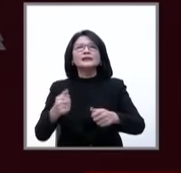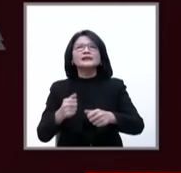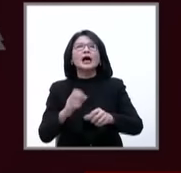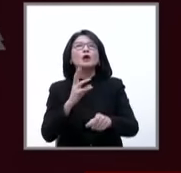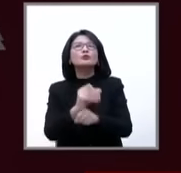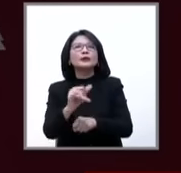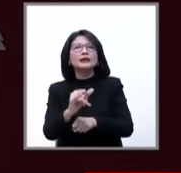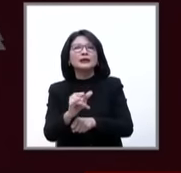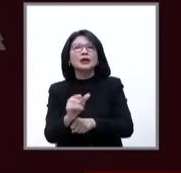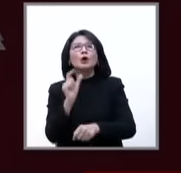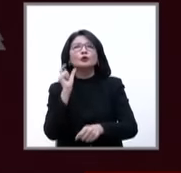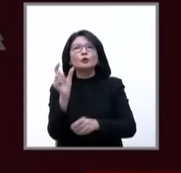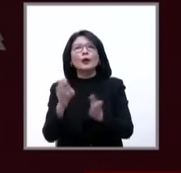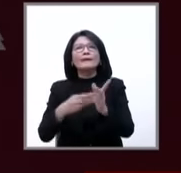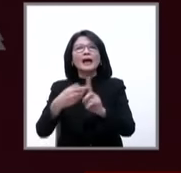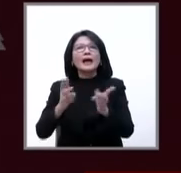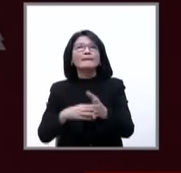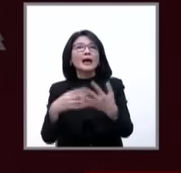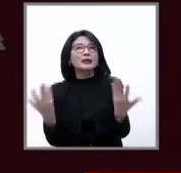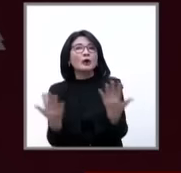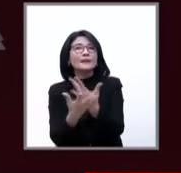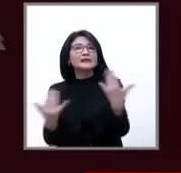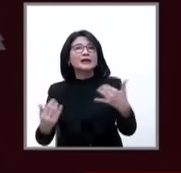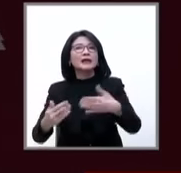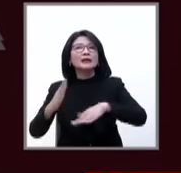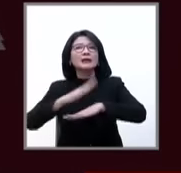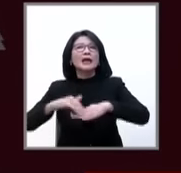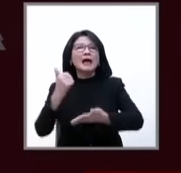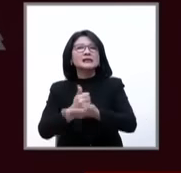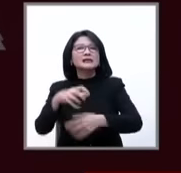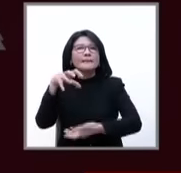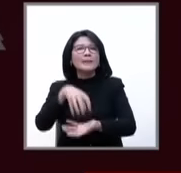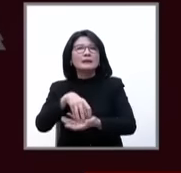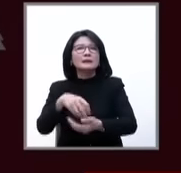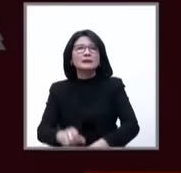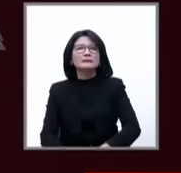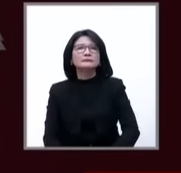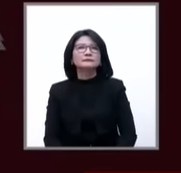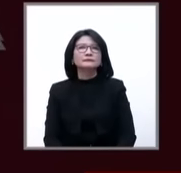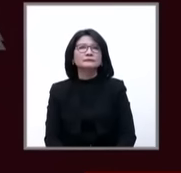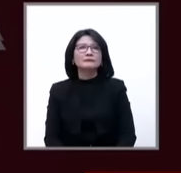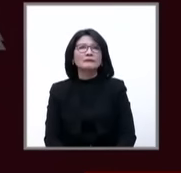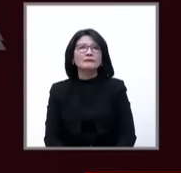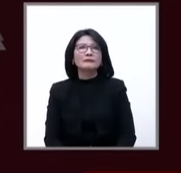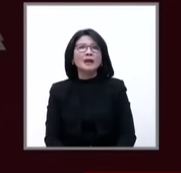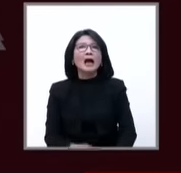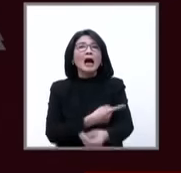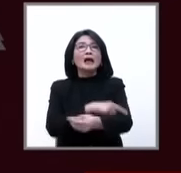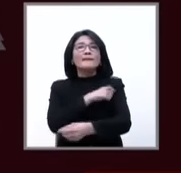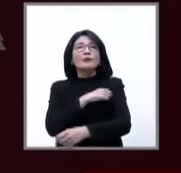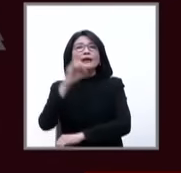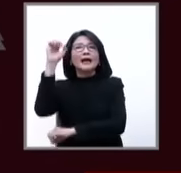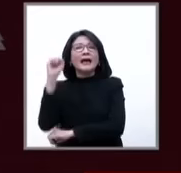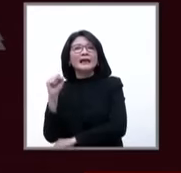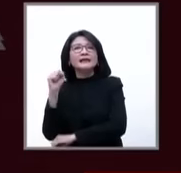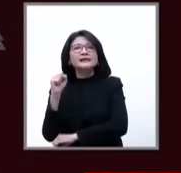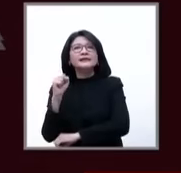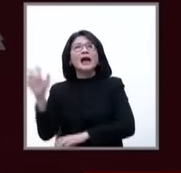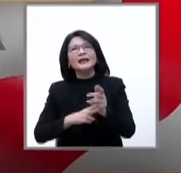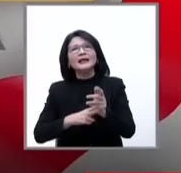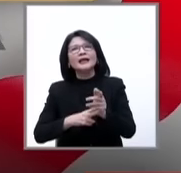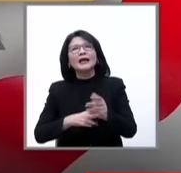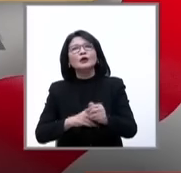juga apakah Gibran ini sudah masuk ke dalam menyerang personal juga? Apa yang seharusnya dilakukan? Apakah ada sanksi kepada Gibran terkait dengan hal ini,